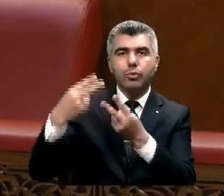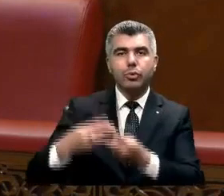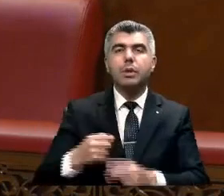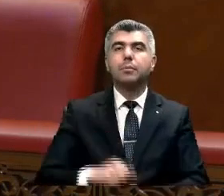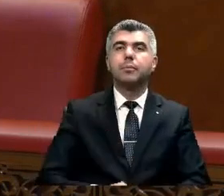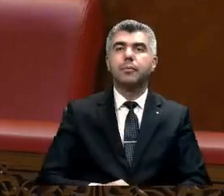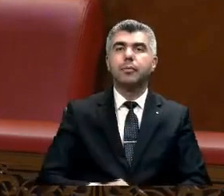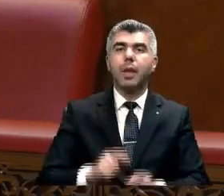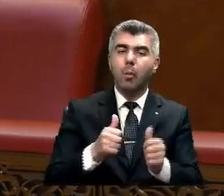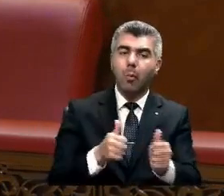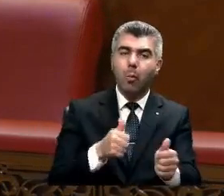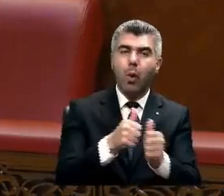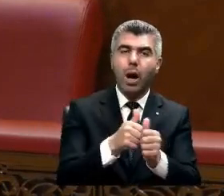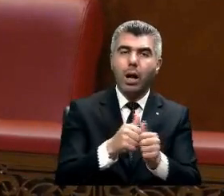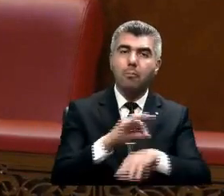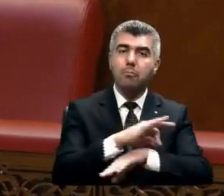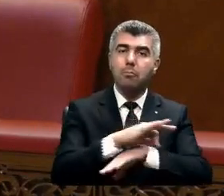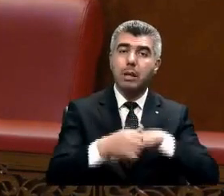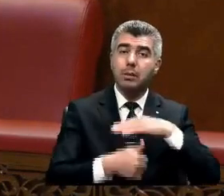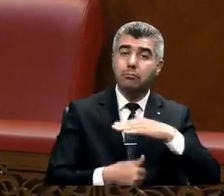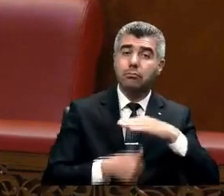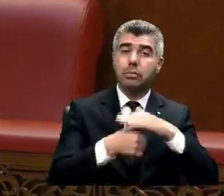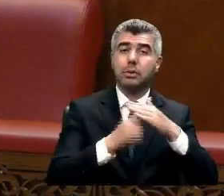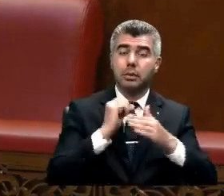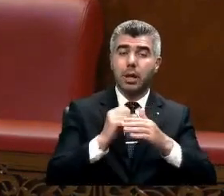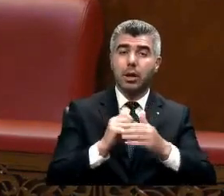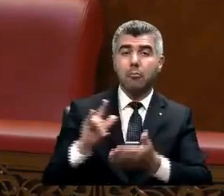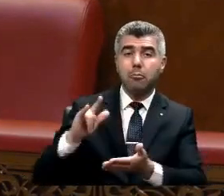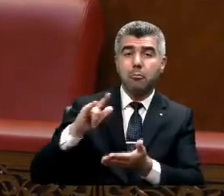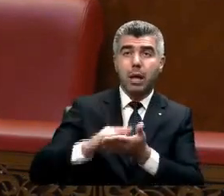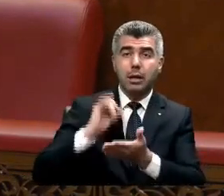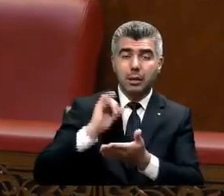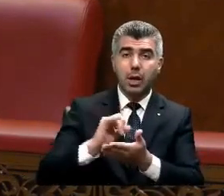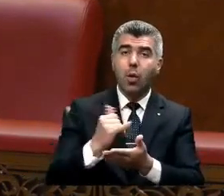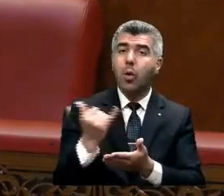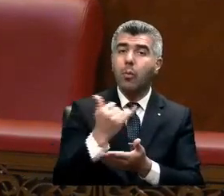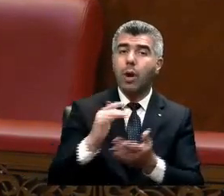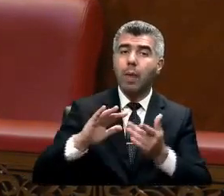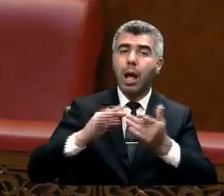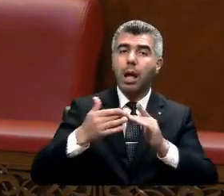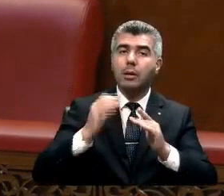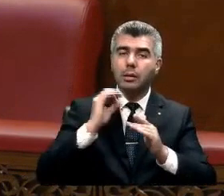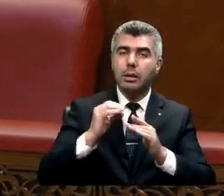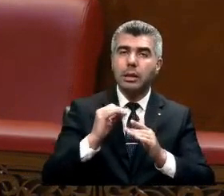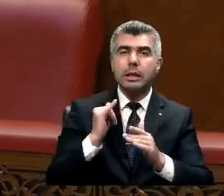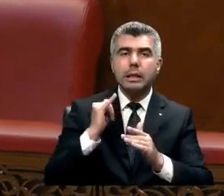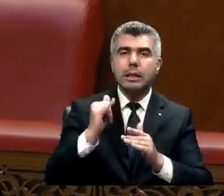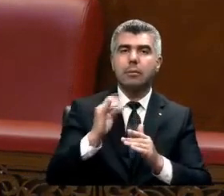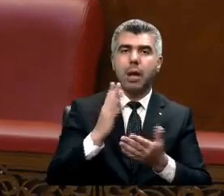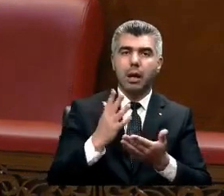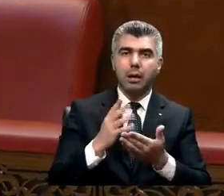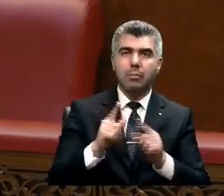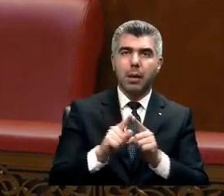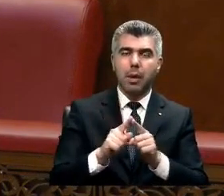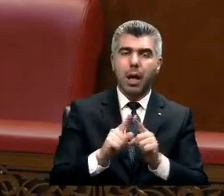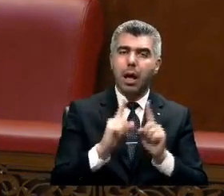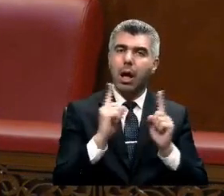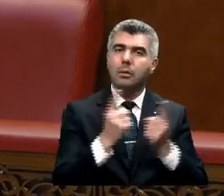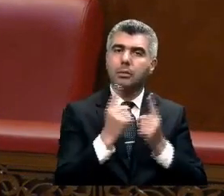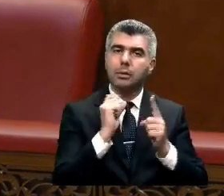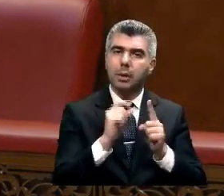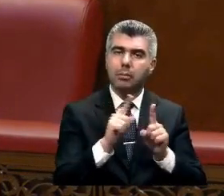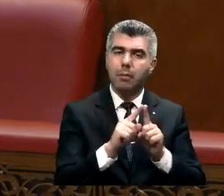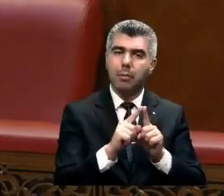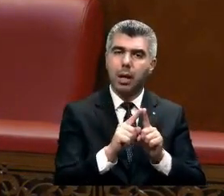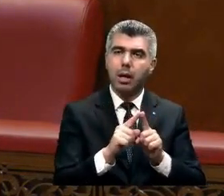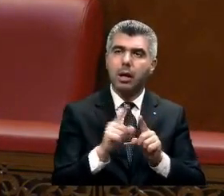ويواكب المكتب الوطني تنزيل هذه المنهجيه من خلال وضع نظام يعمل بشكل تلقائي لاحتساب مده